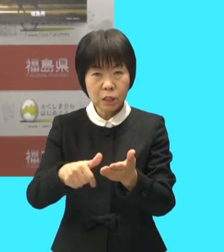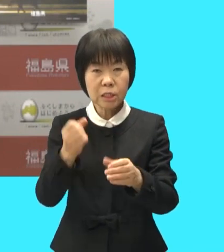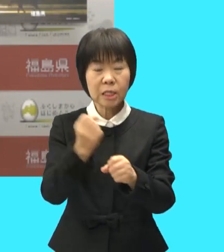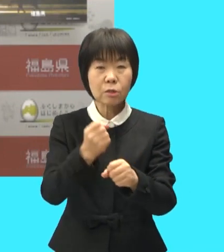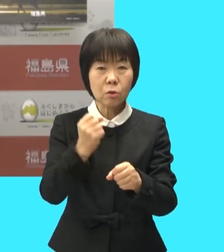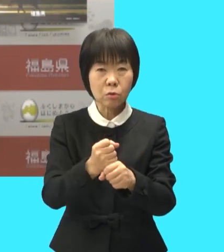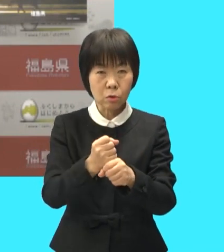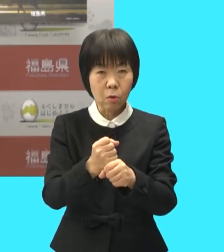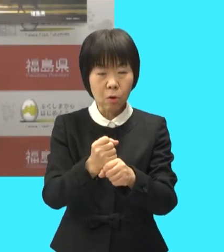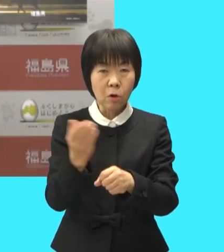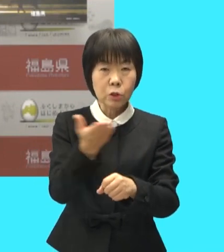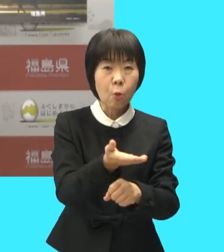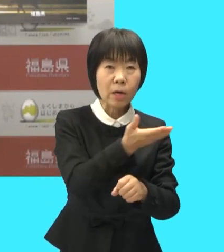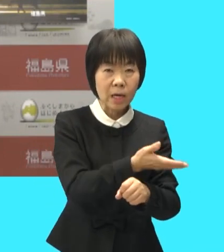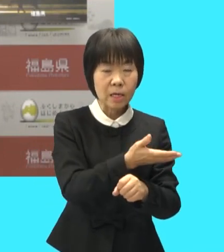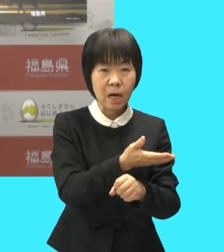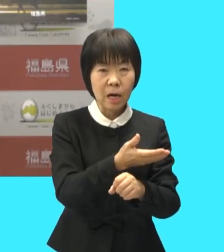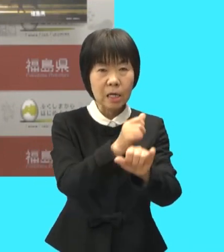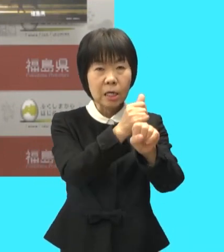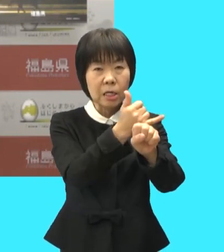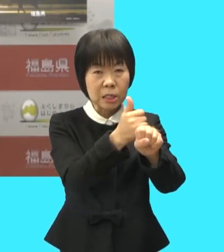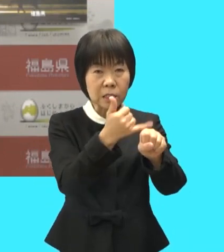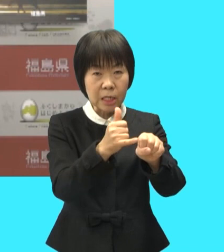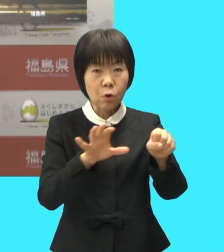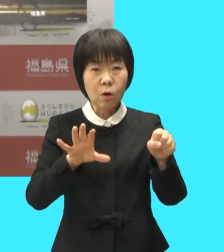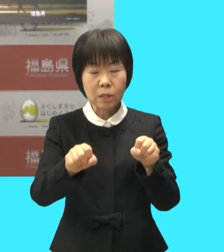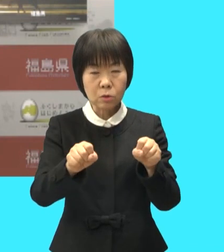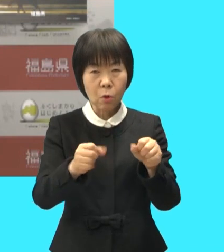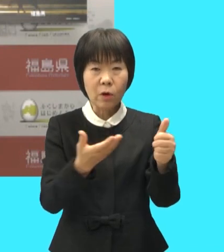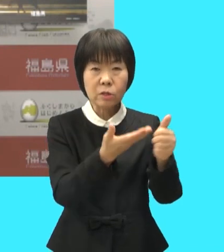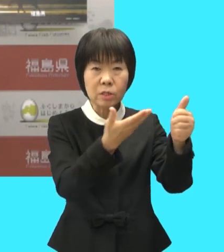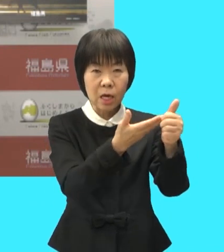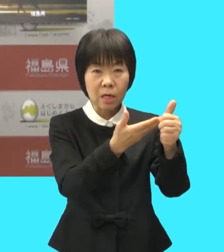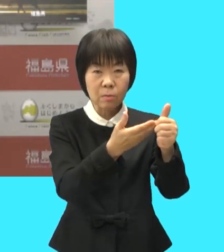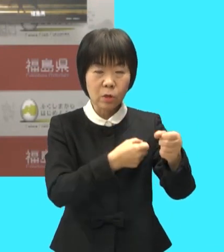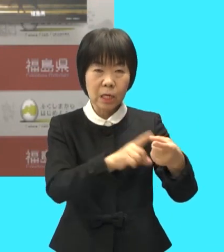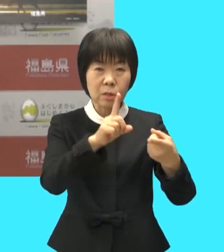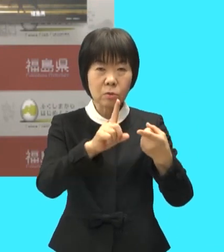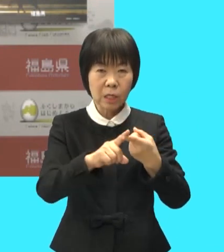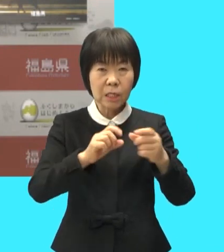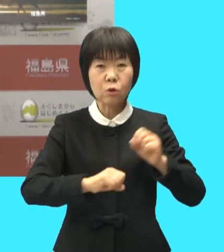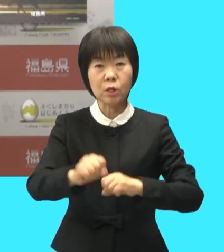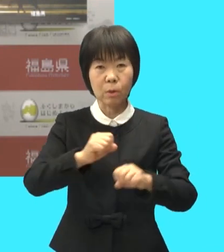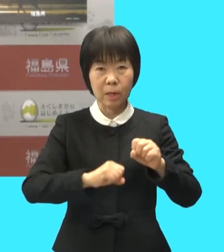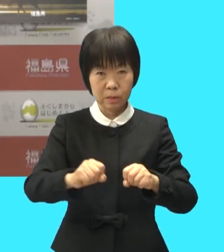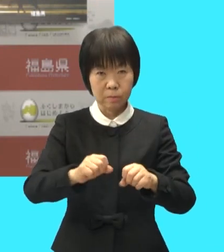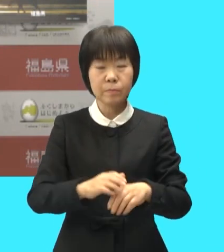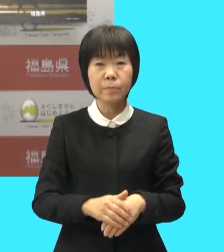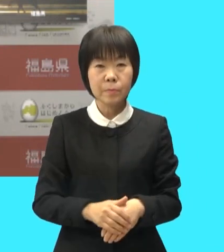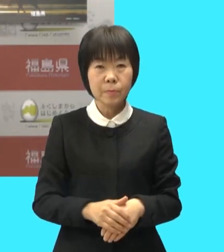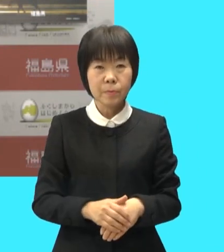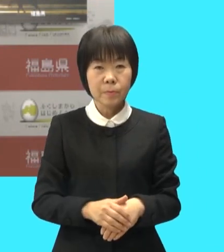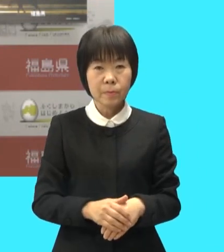の事業承継や人材の確保・育成にも積極的に取り組んでまい